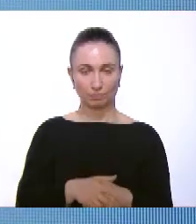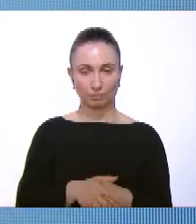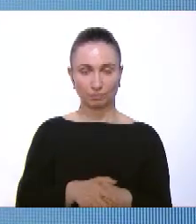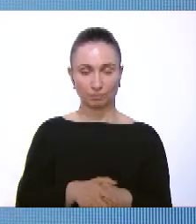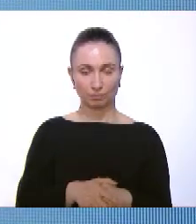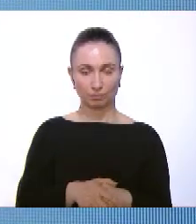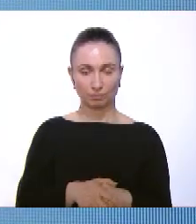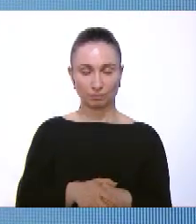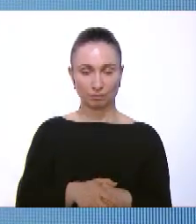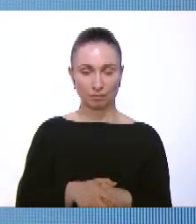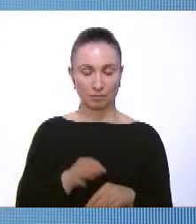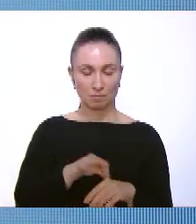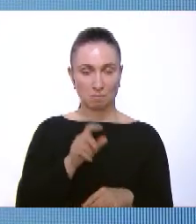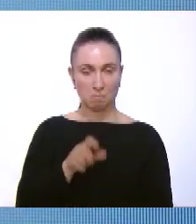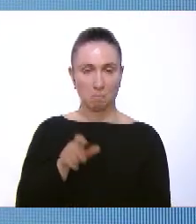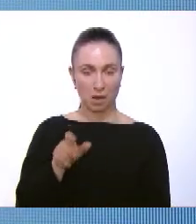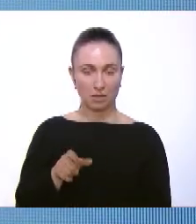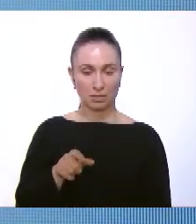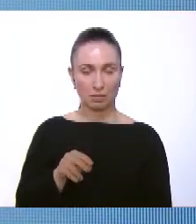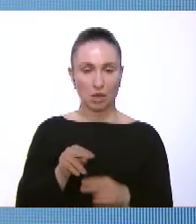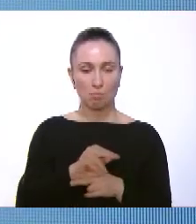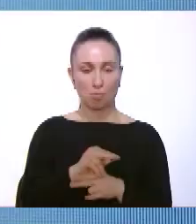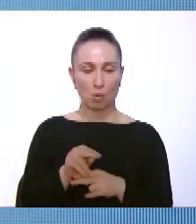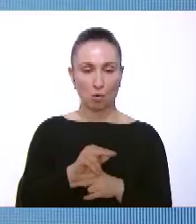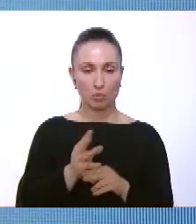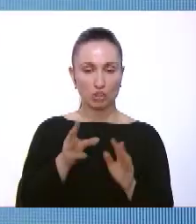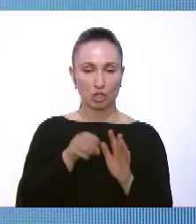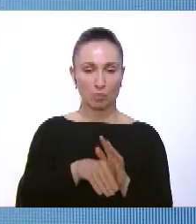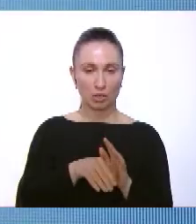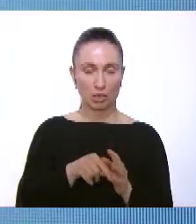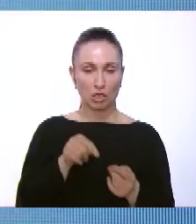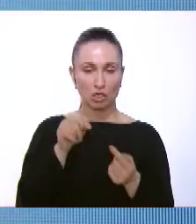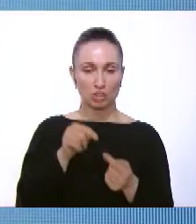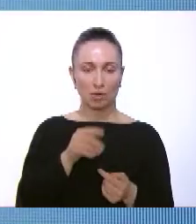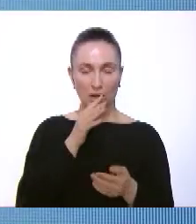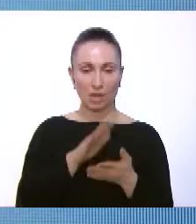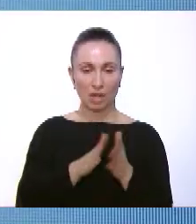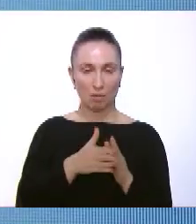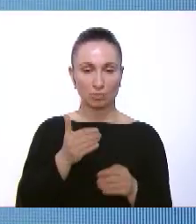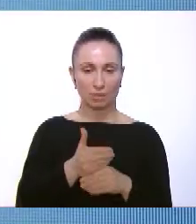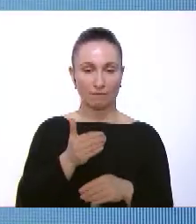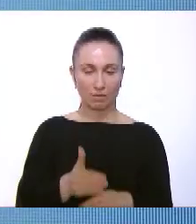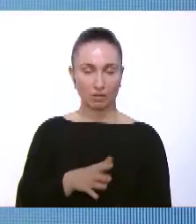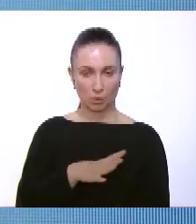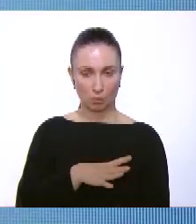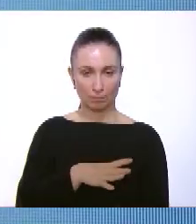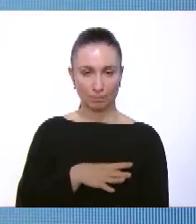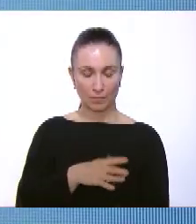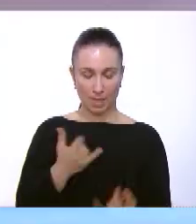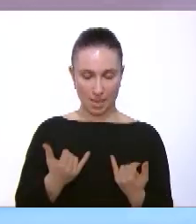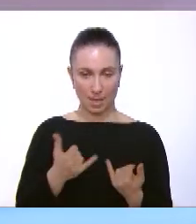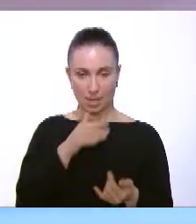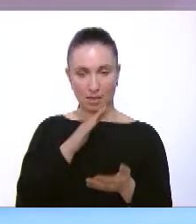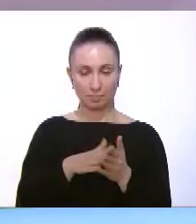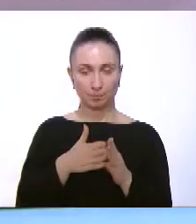ცოდნის, რის გამოც პაციენტის მკურნალობაში ჩართვა შესაბამისი რეჟიმით გვიანდებოდა. ამ